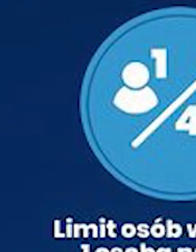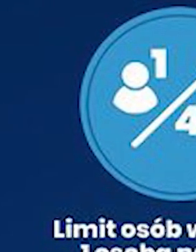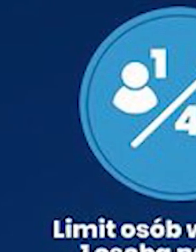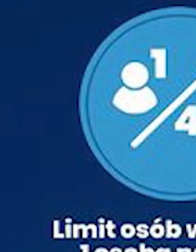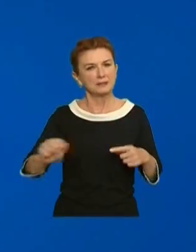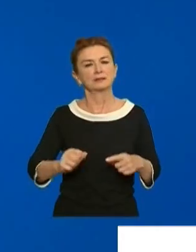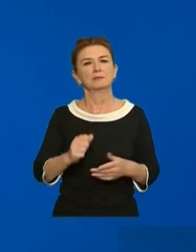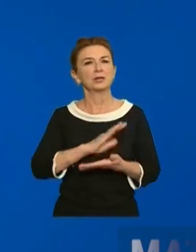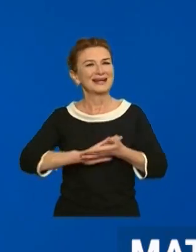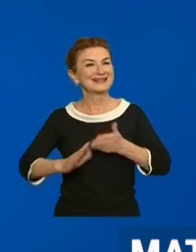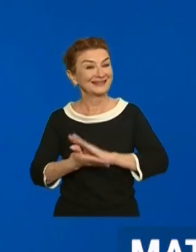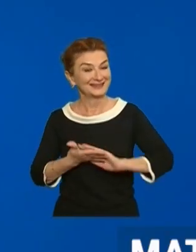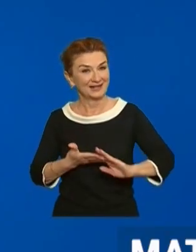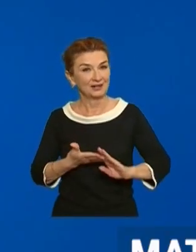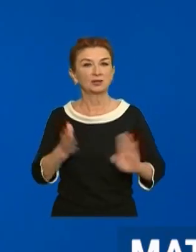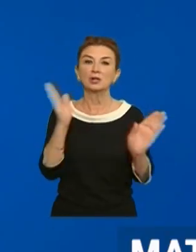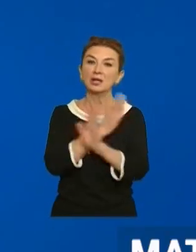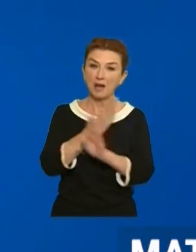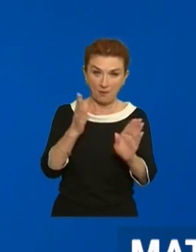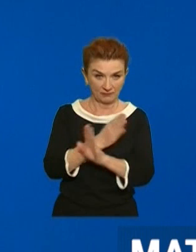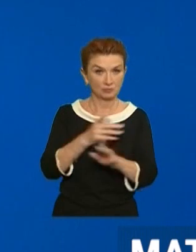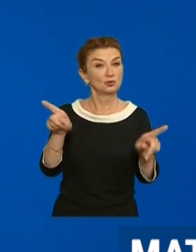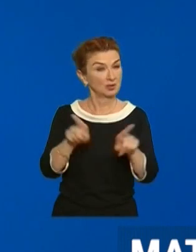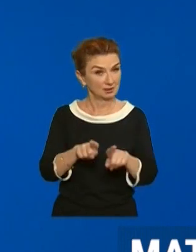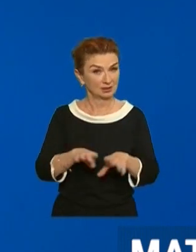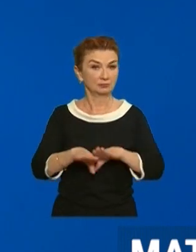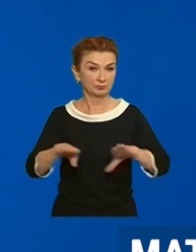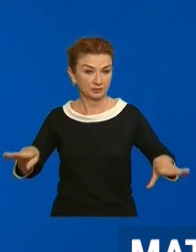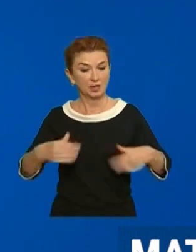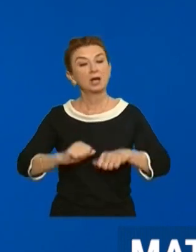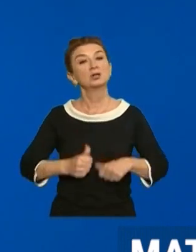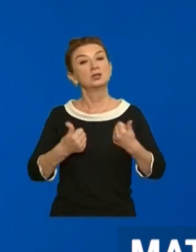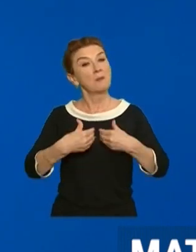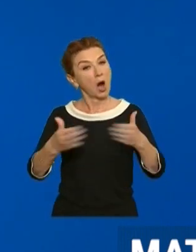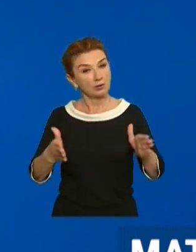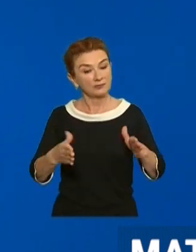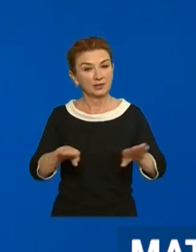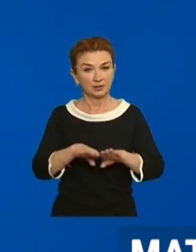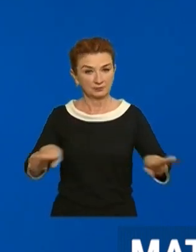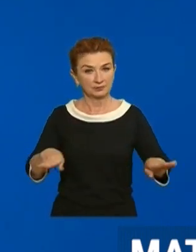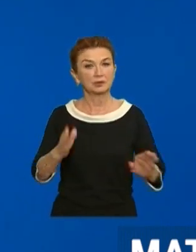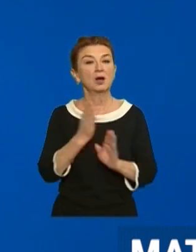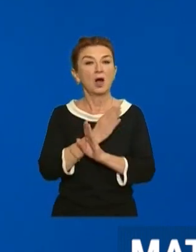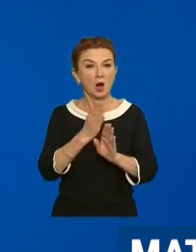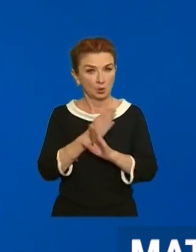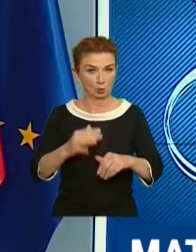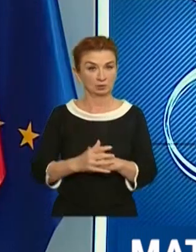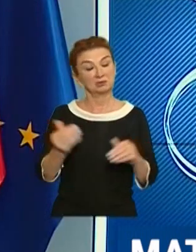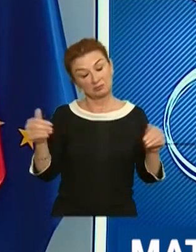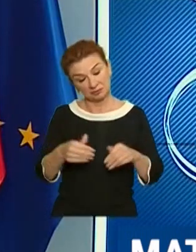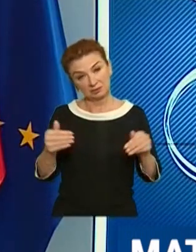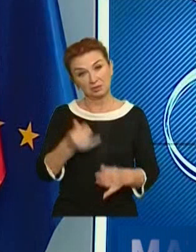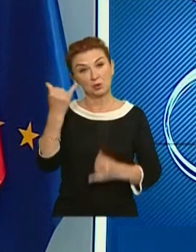przy stolikach. Zachęcamy wręcz do ogródków, do otwierania ogródków tam, gdzie oczywiście kto może, gdzie warunki na to